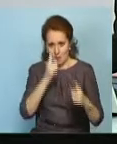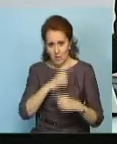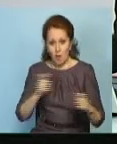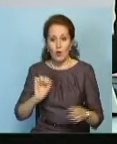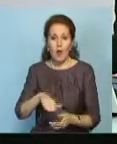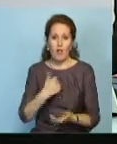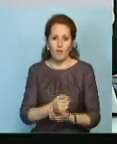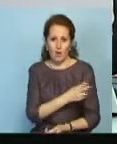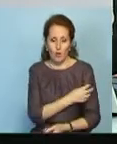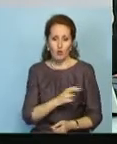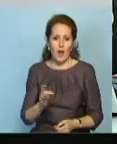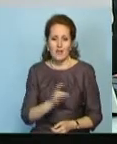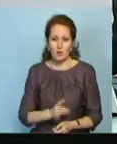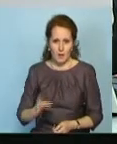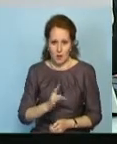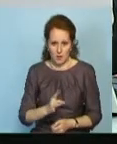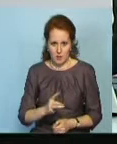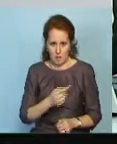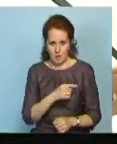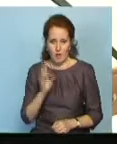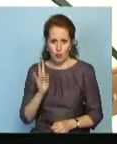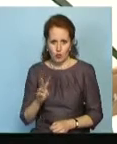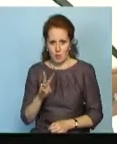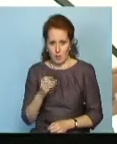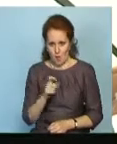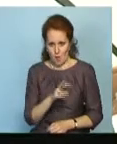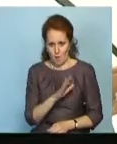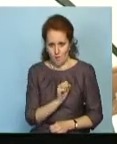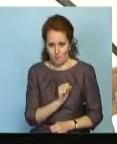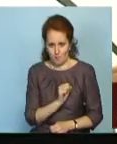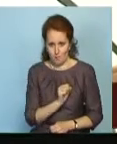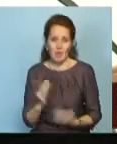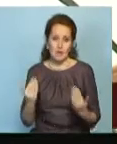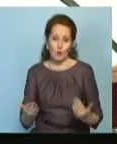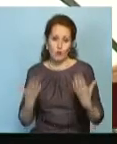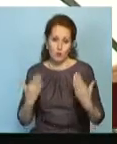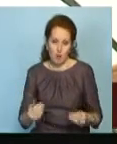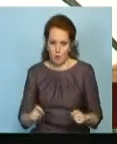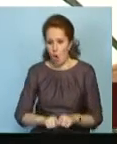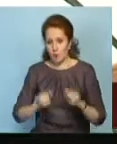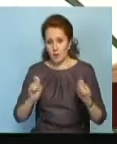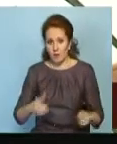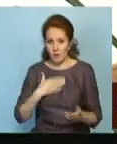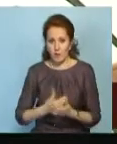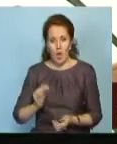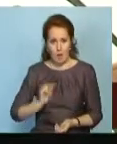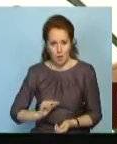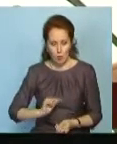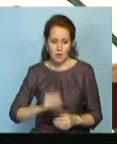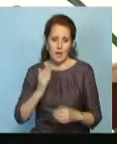республиканской клинической больницы Надежда Михайлова. На сегодняшний день он открыт в своей работе. Закончен ремонт,